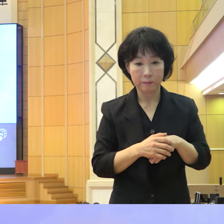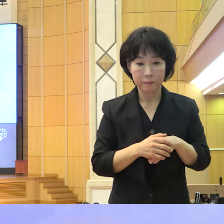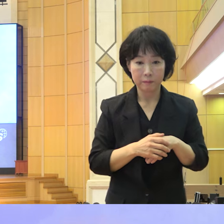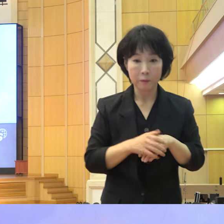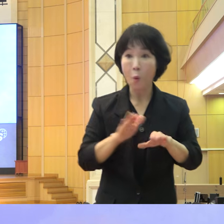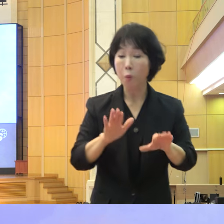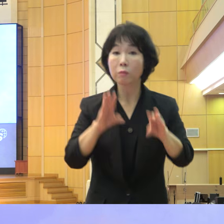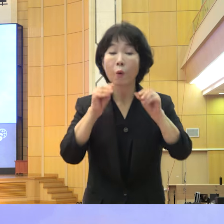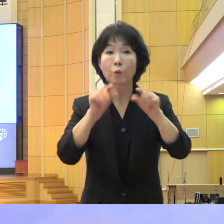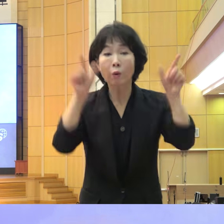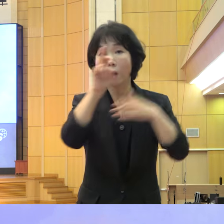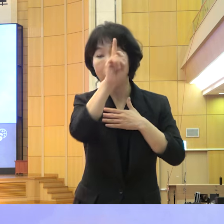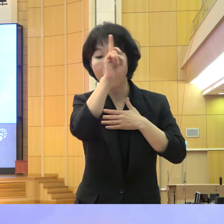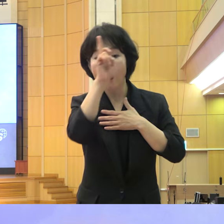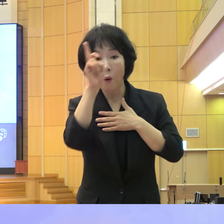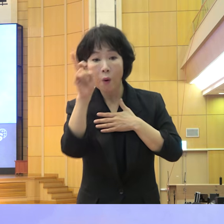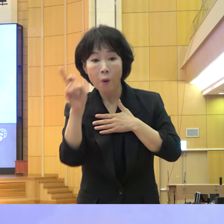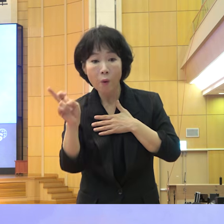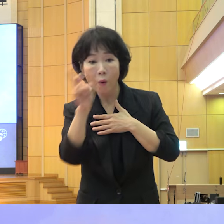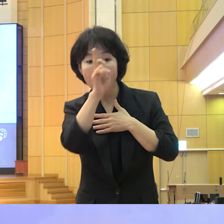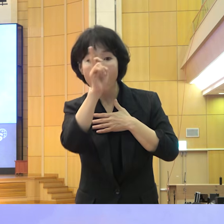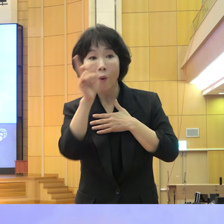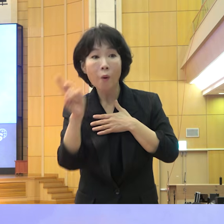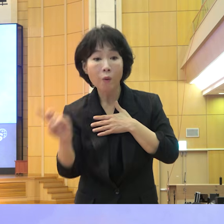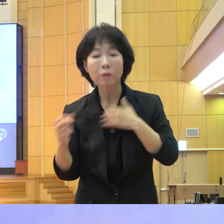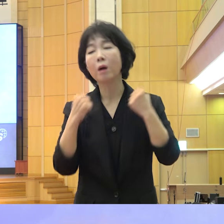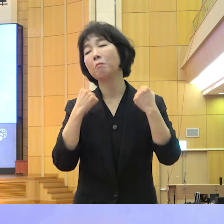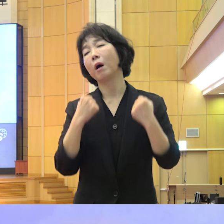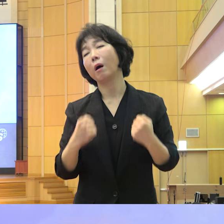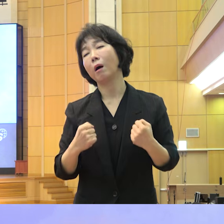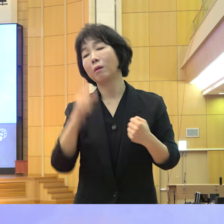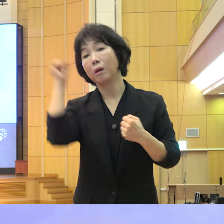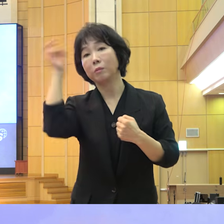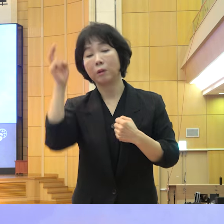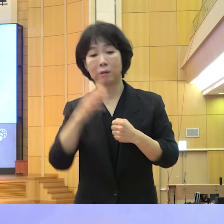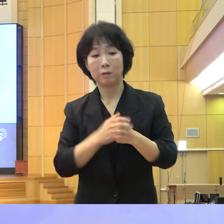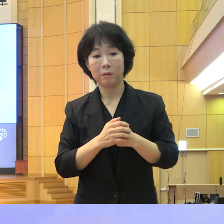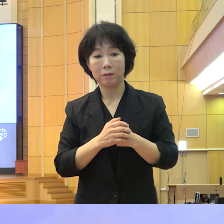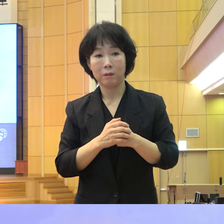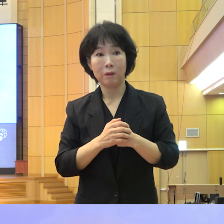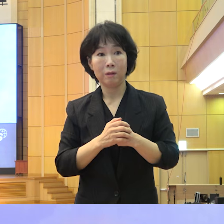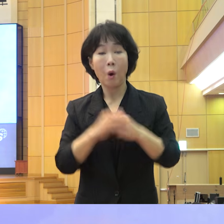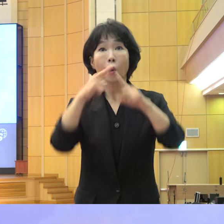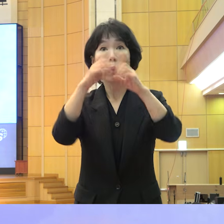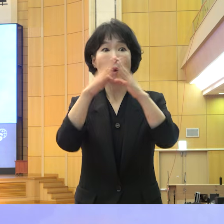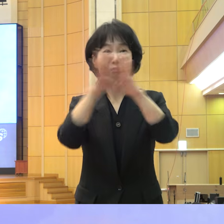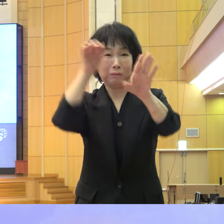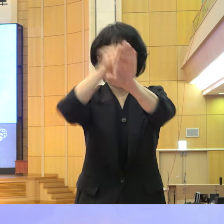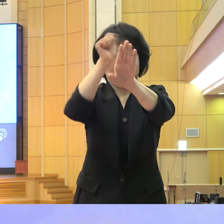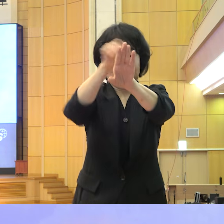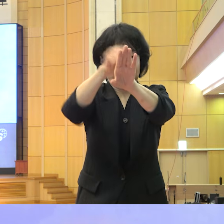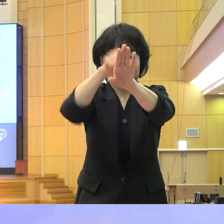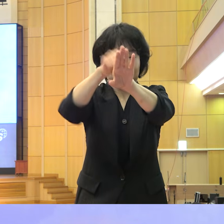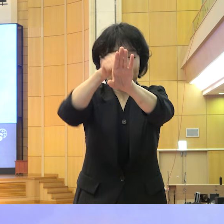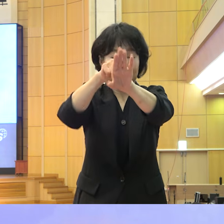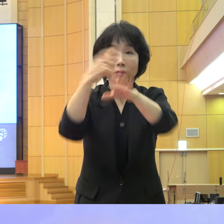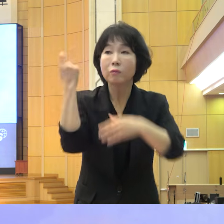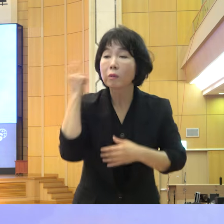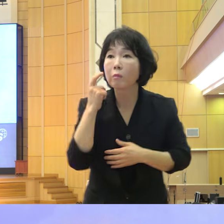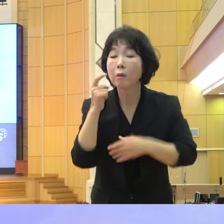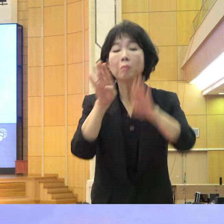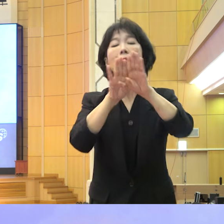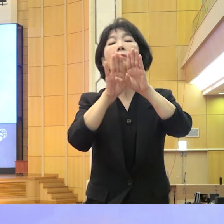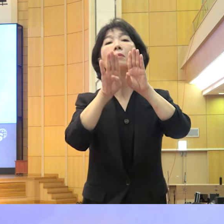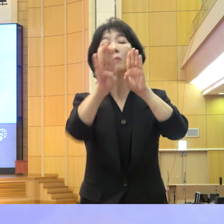토요일 오후인데 교회 문이 열리면서 어떤 분이 와서 계세요 그러는 거야. 그래서 내가 문을